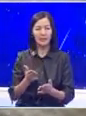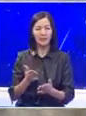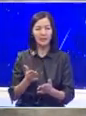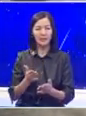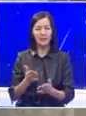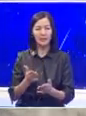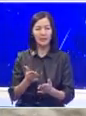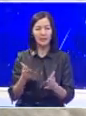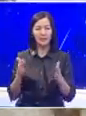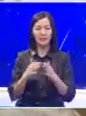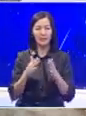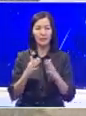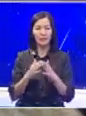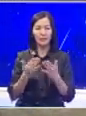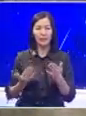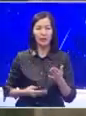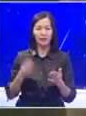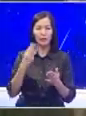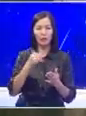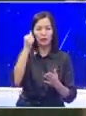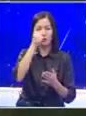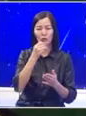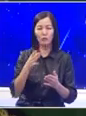Біз дүйеде тұрғанымызға 30 жыл болды.